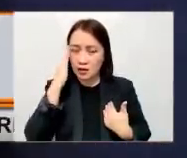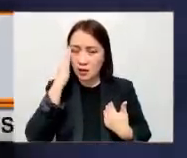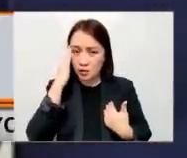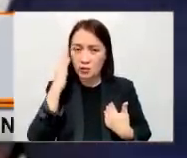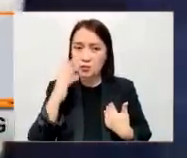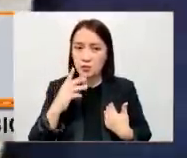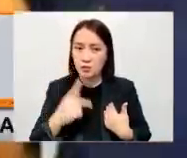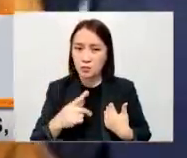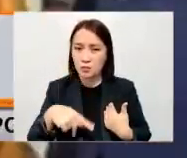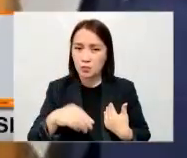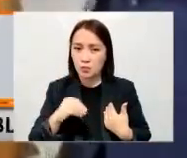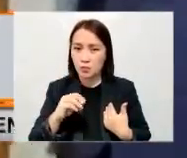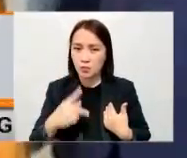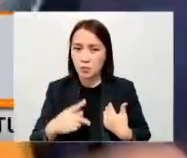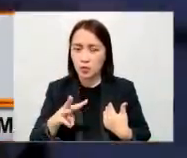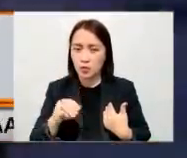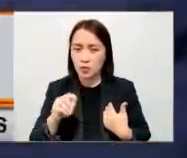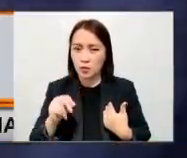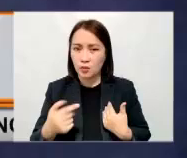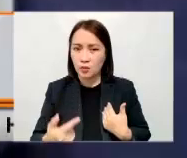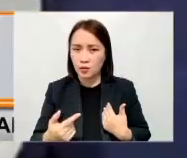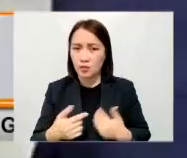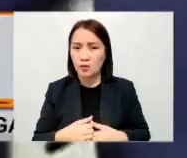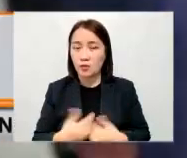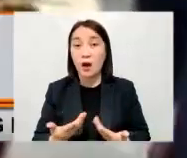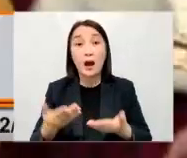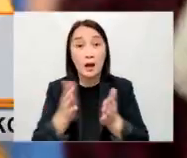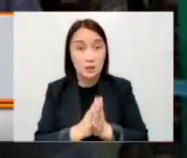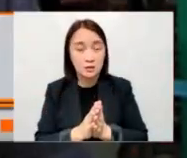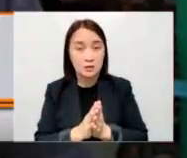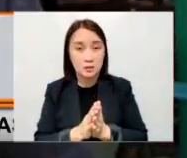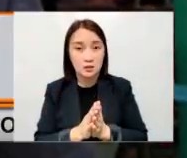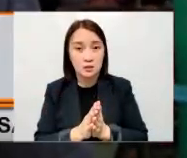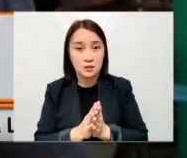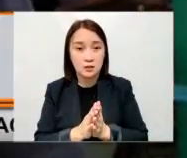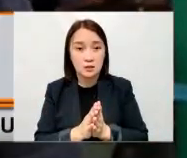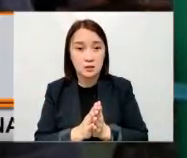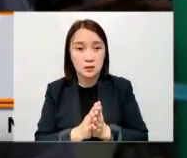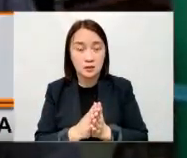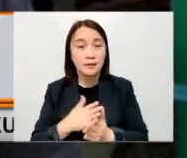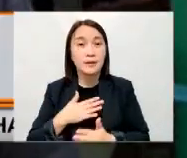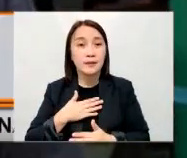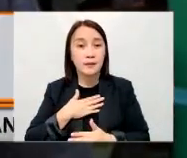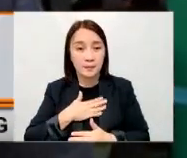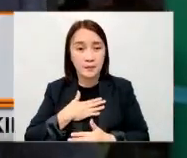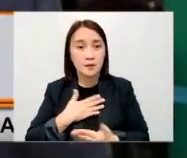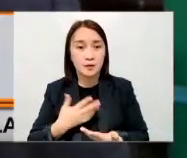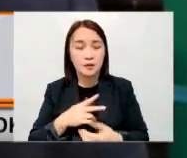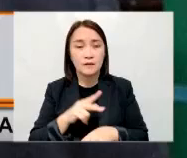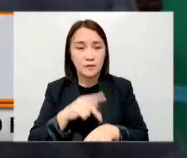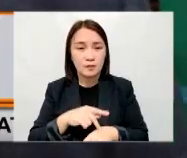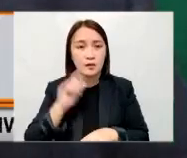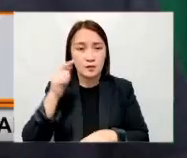influential, I am basically asking and pleading with the Philippine government